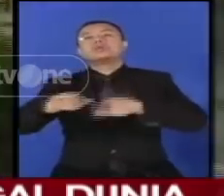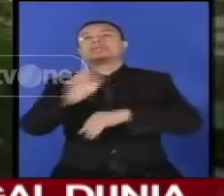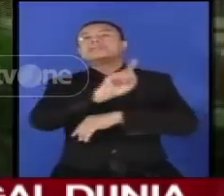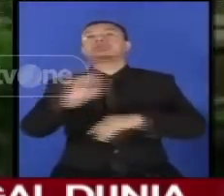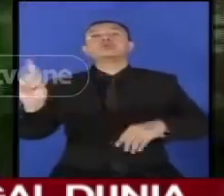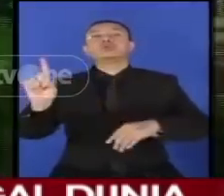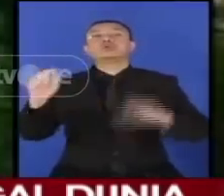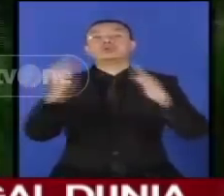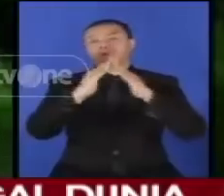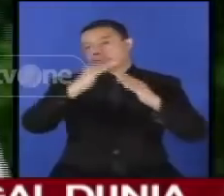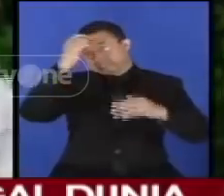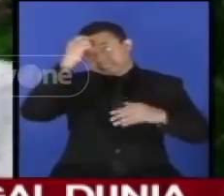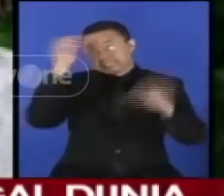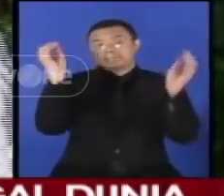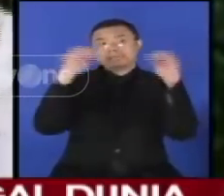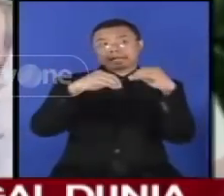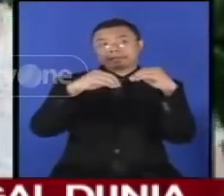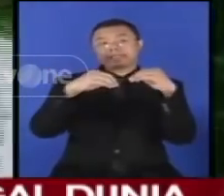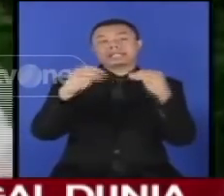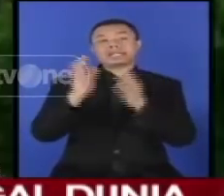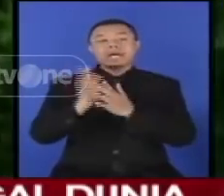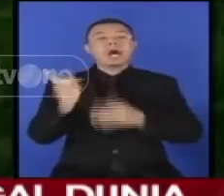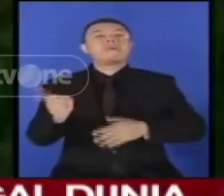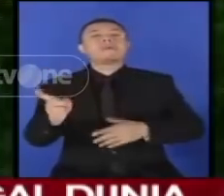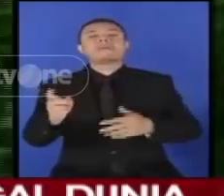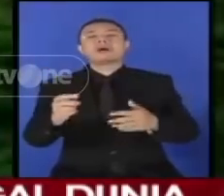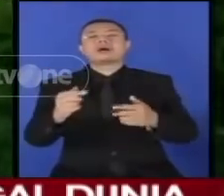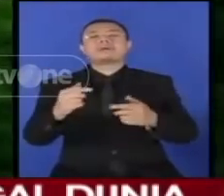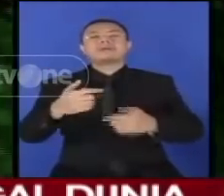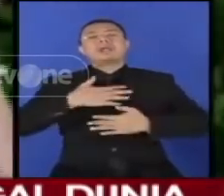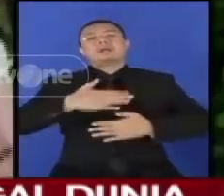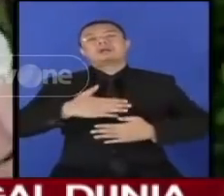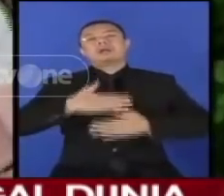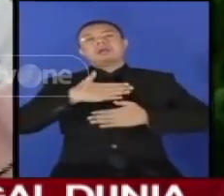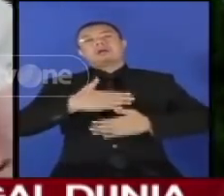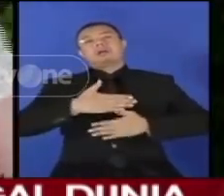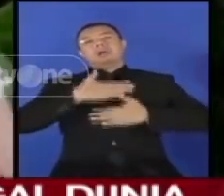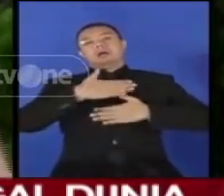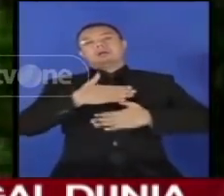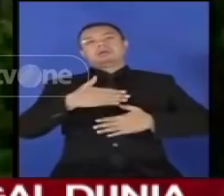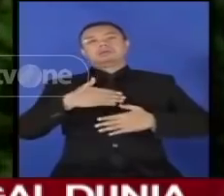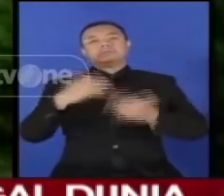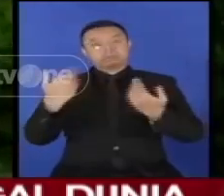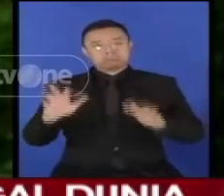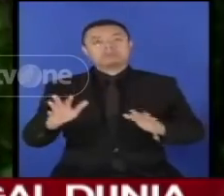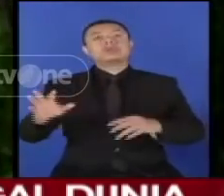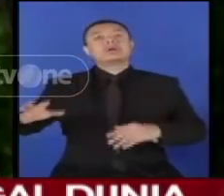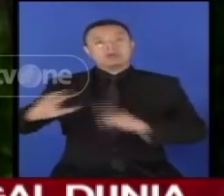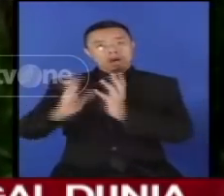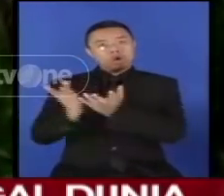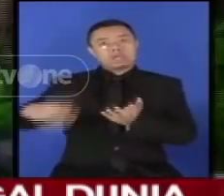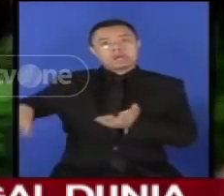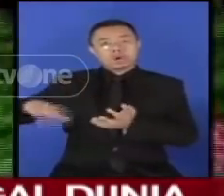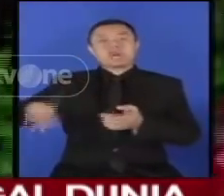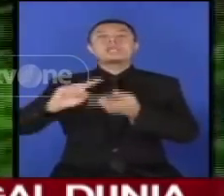satu minggu di Rumah Sakit Pertamina Simprug Grogol akibat menderita sesak nafas anggota keluarga serta